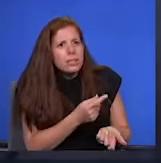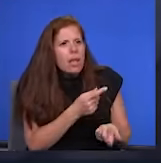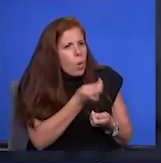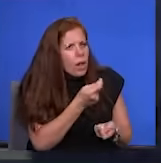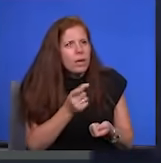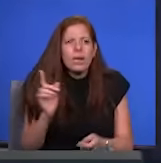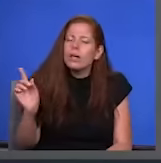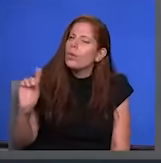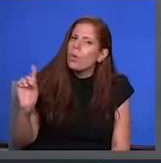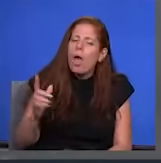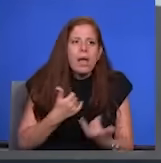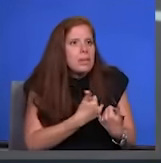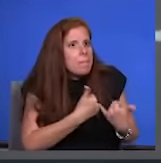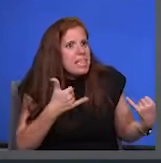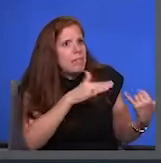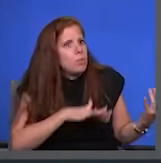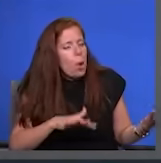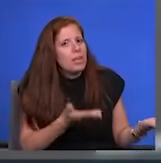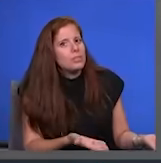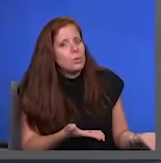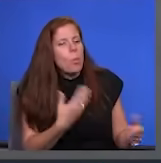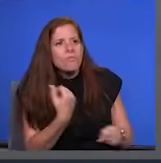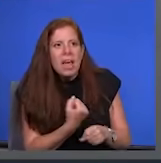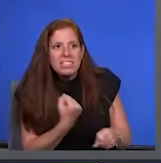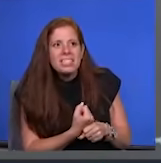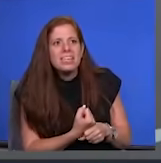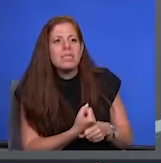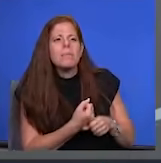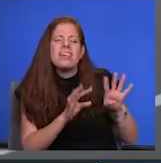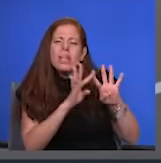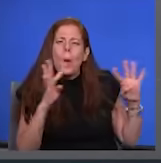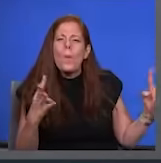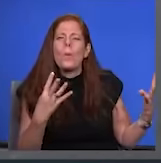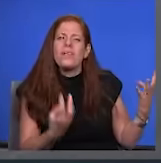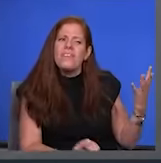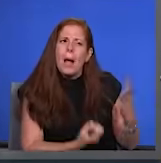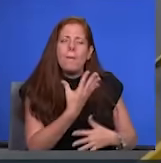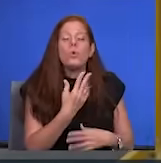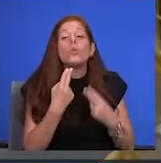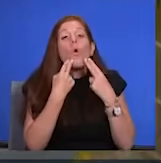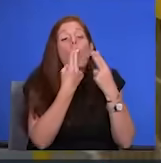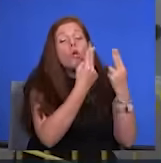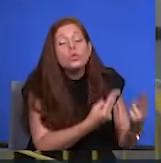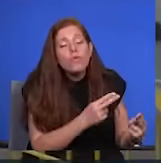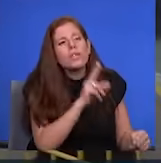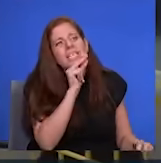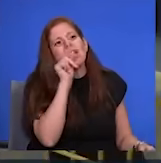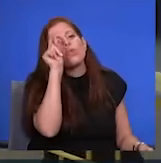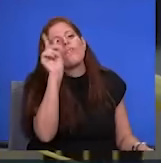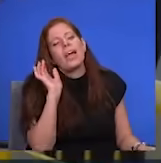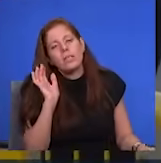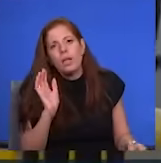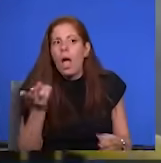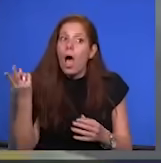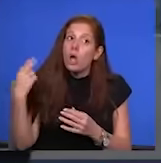אז איך פיתחתם פה את כל האזור, ועשיתם פה הגדרות, והקמות... כל התשובות אצל הדוברת. היה פה לכאורה